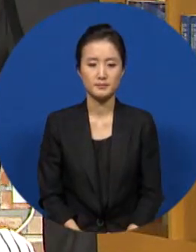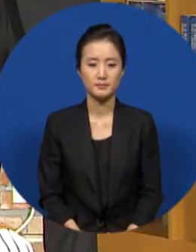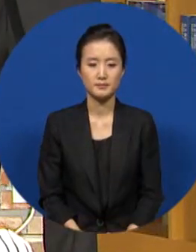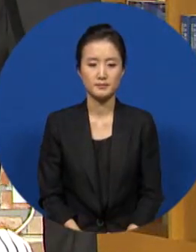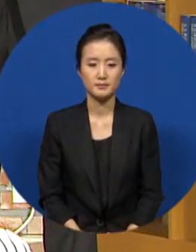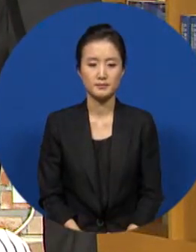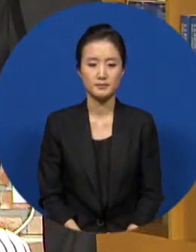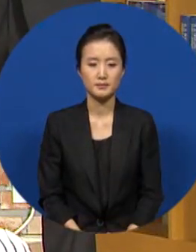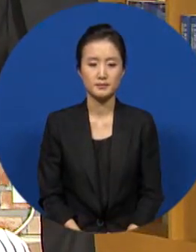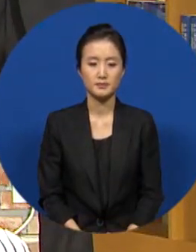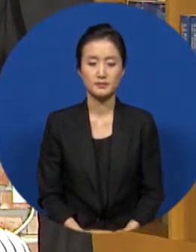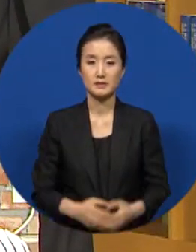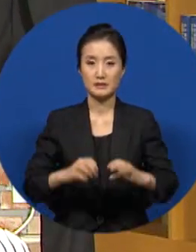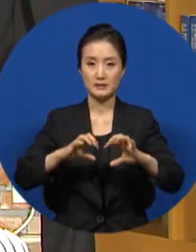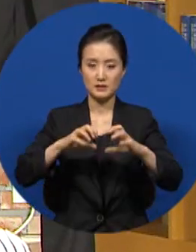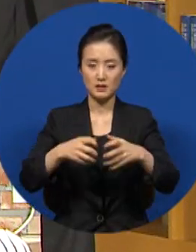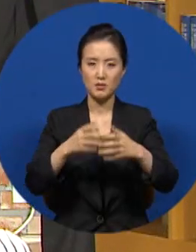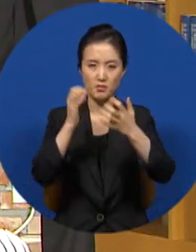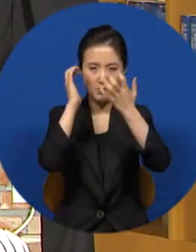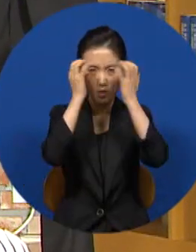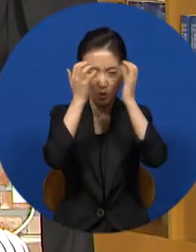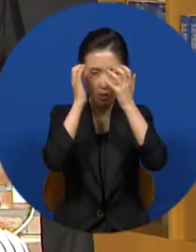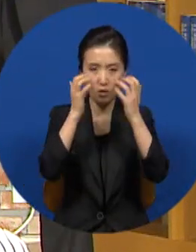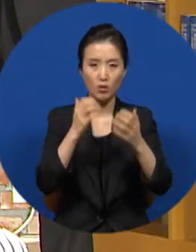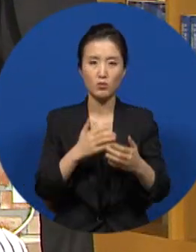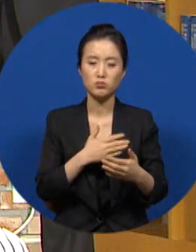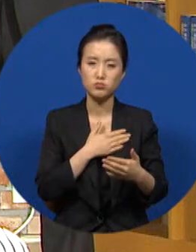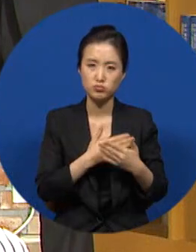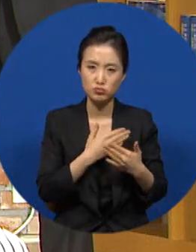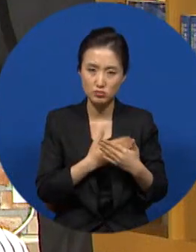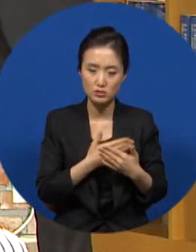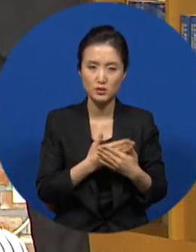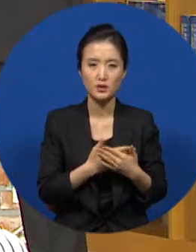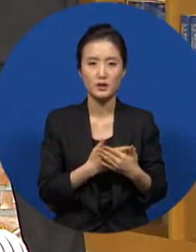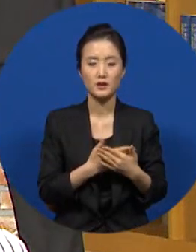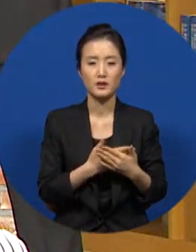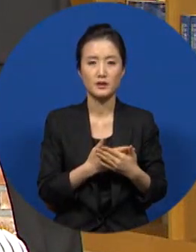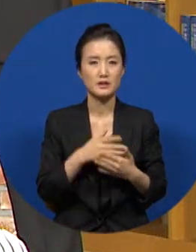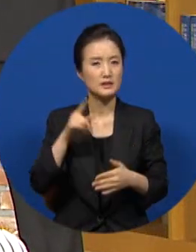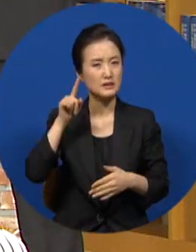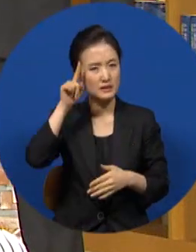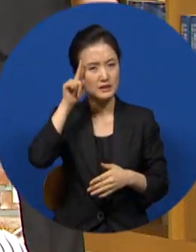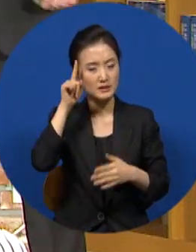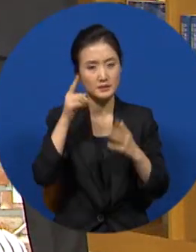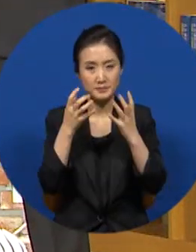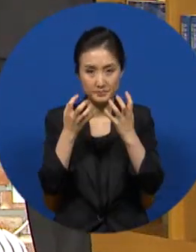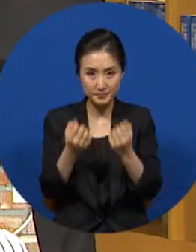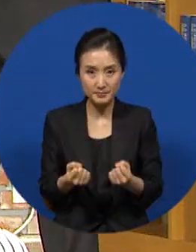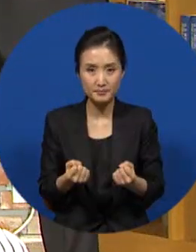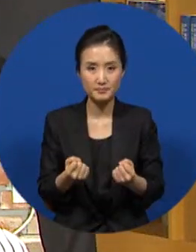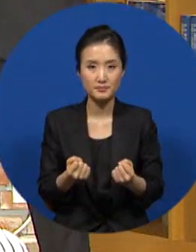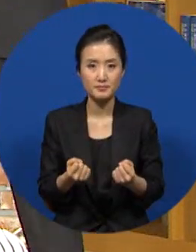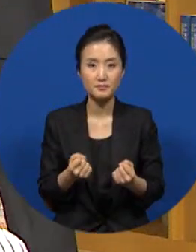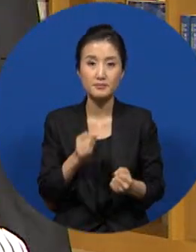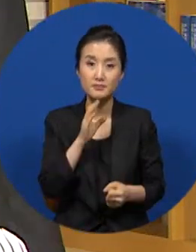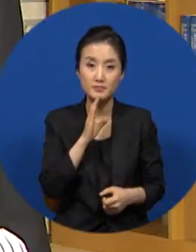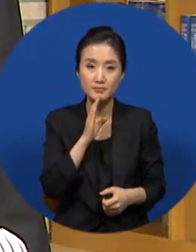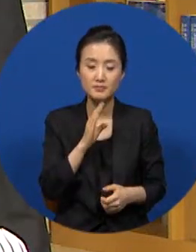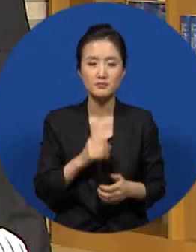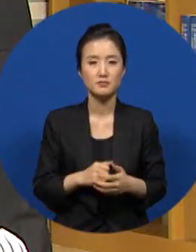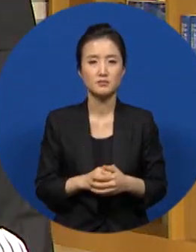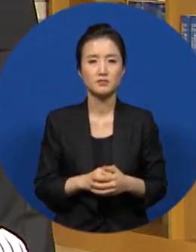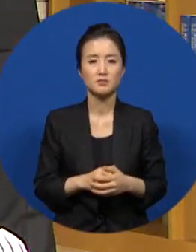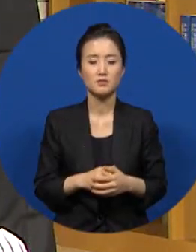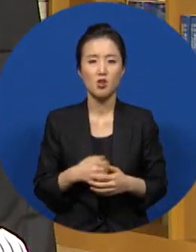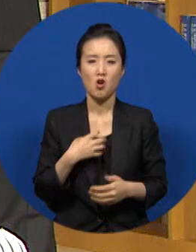이렇게 세상이 복잡하고 불안하고 하다 보니까 당연스럽게 이제 걱정하고 불안하고 이제 스트레스가 쌓이게 됩니다. 이런 걱정이나